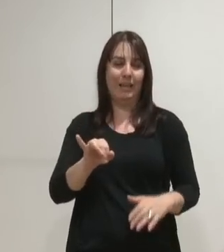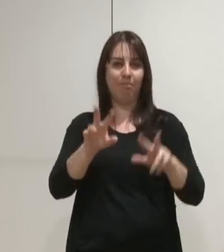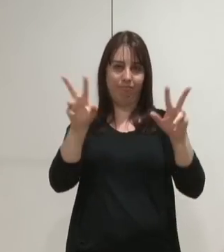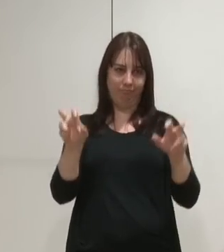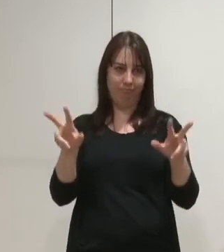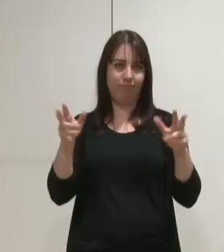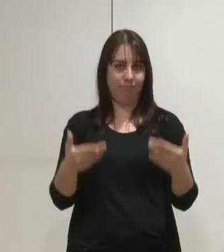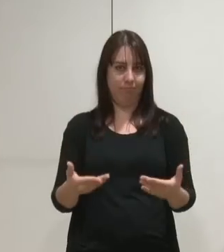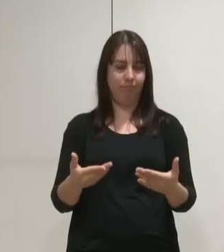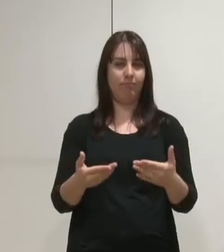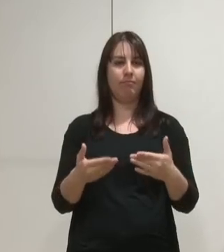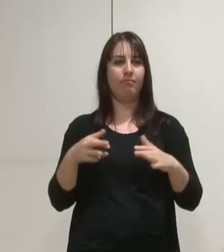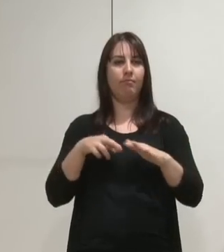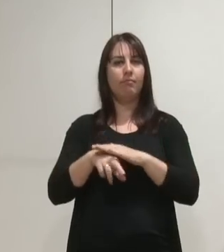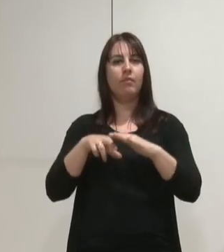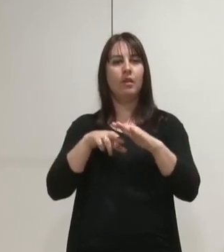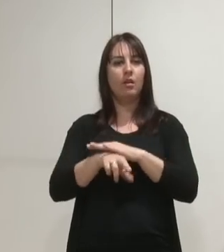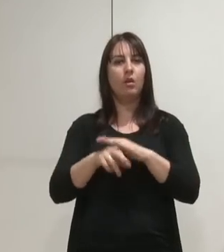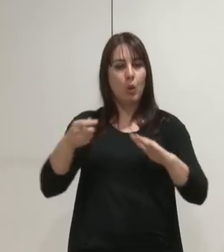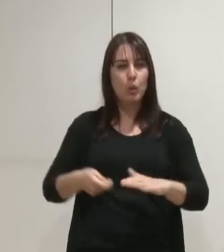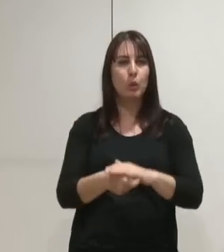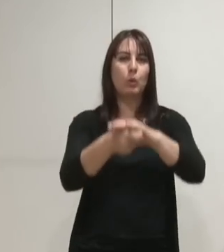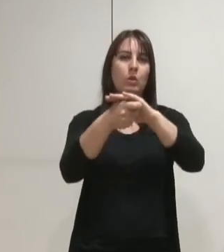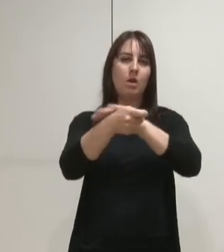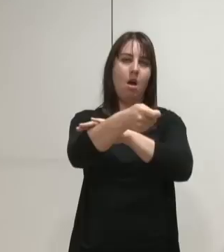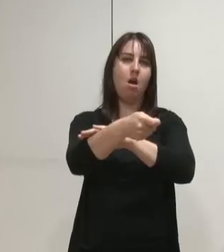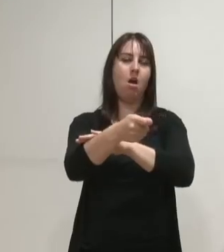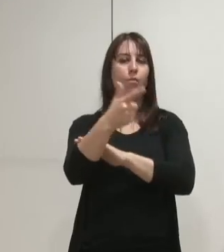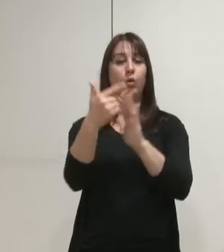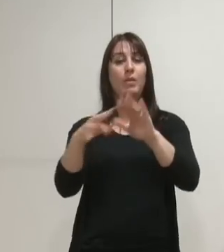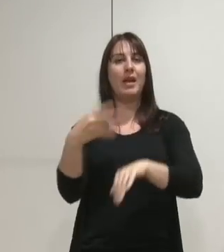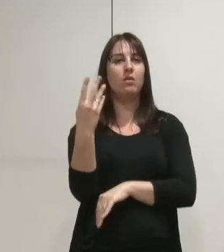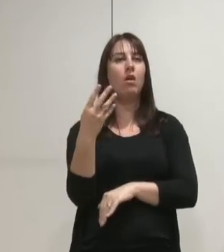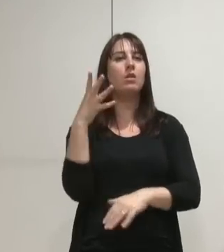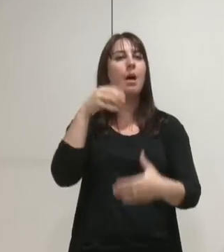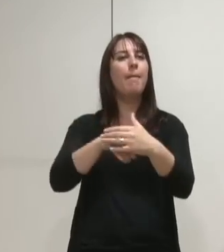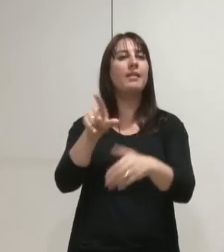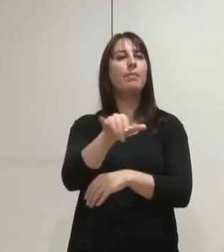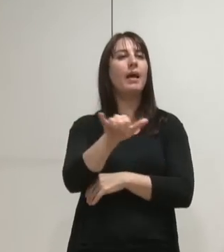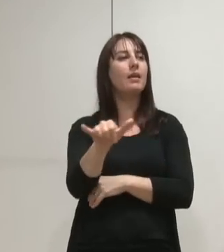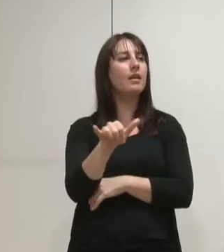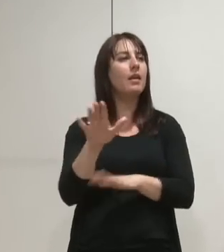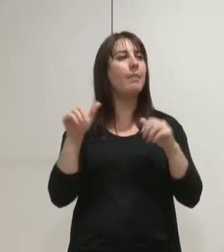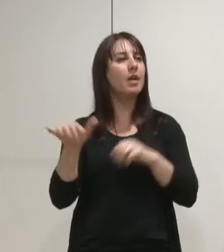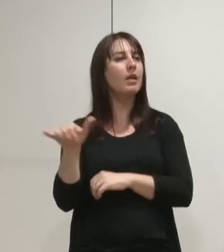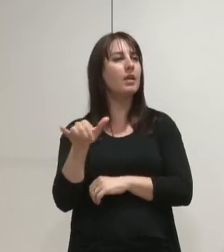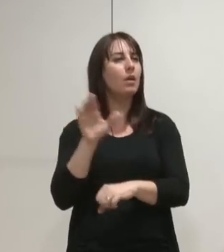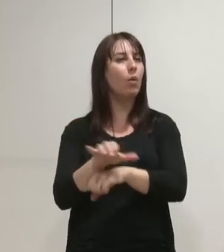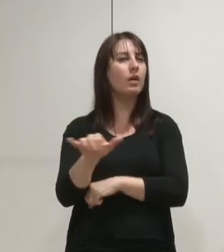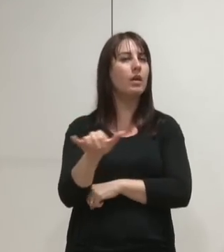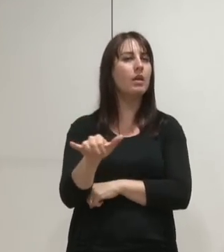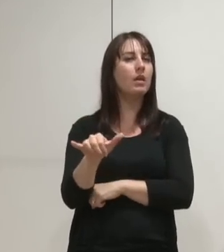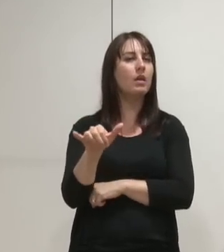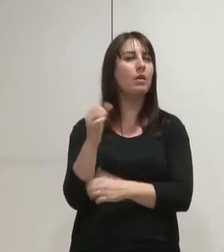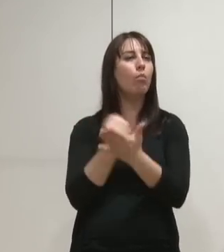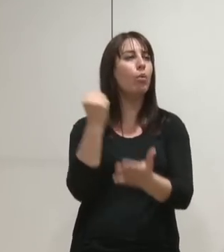régularisation de soutien financier pour édition 2014 qui ne prend pas part au vote qui s'abstient qui est contre